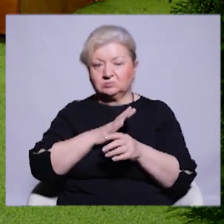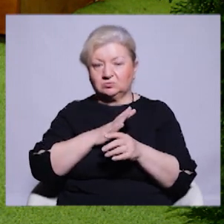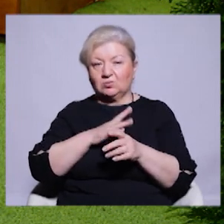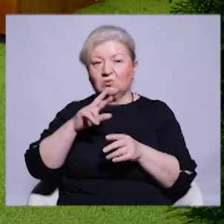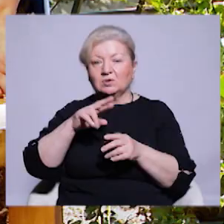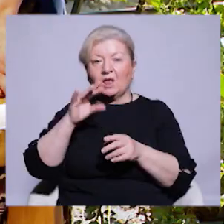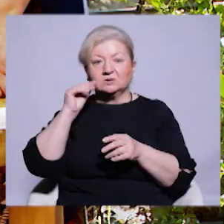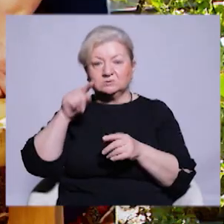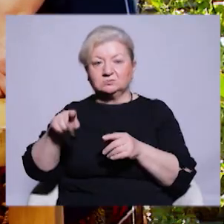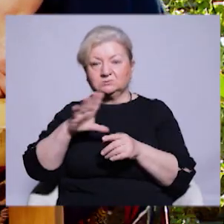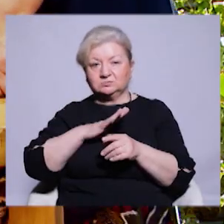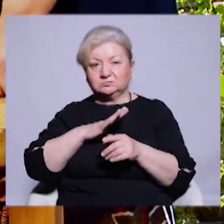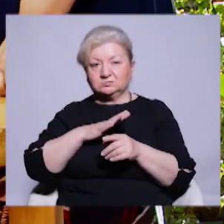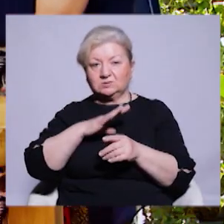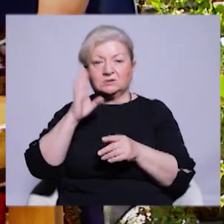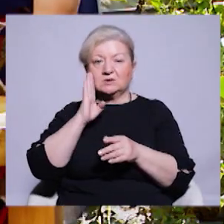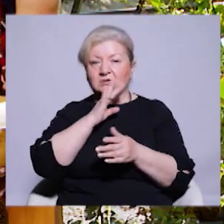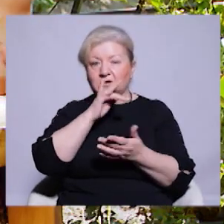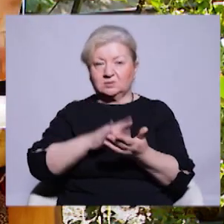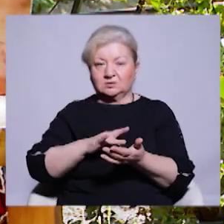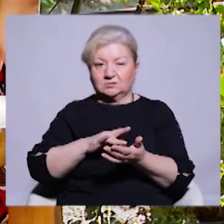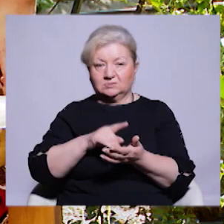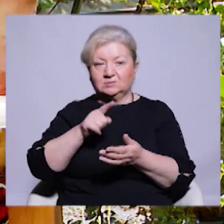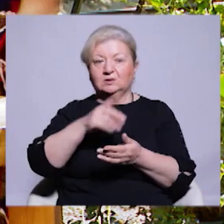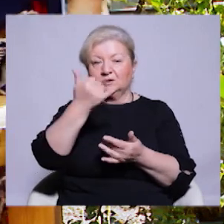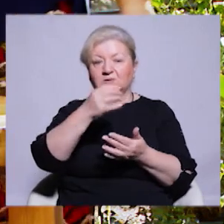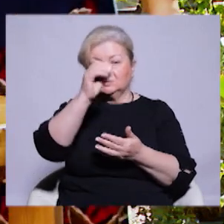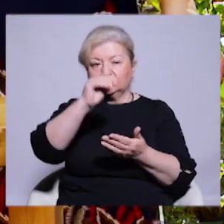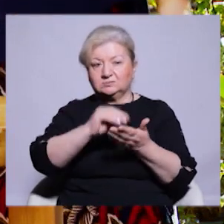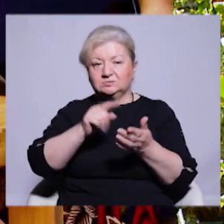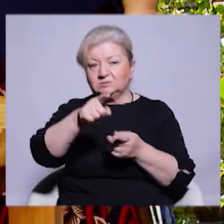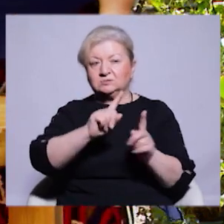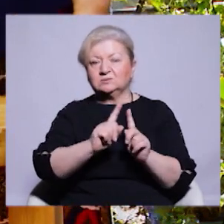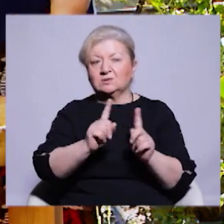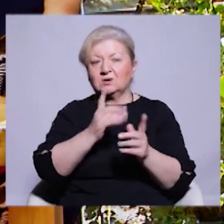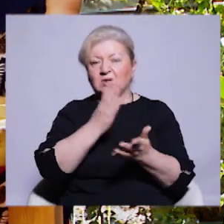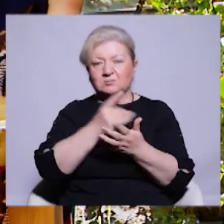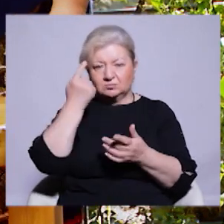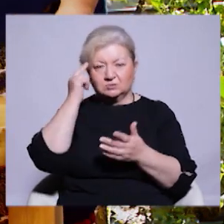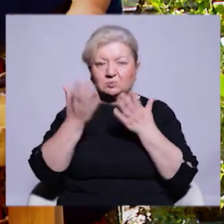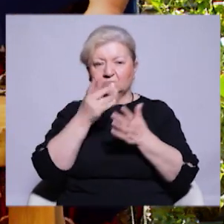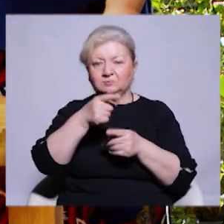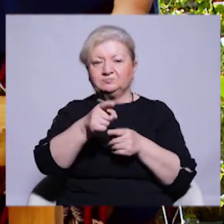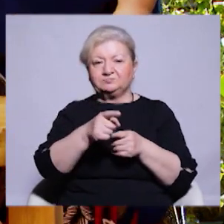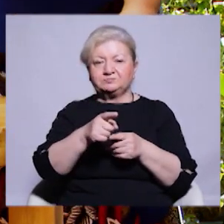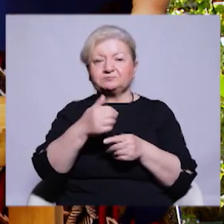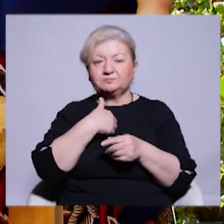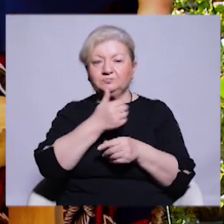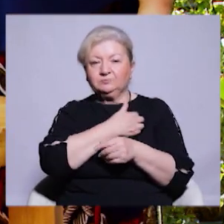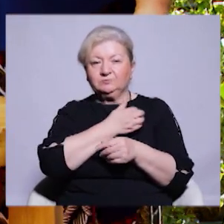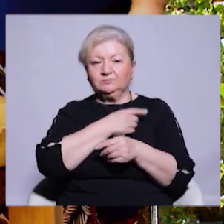დროს. ბავშვებო, ახლა მე თქვენ აქ დაგიწერეთ ციფრები, ალბათ ფიქრობთ რა ციფრებია ეს. მე